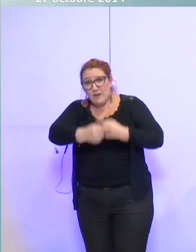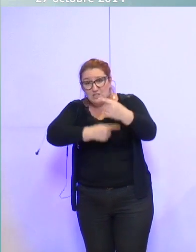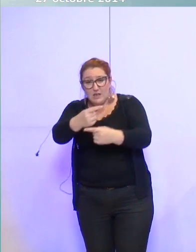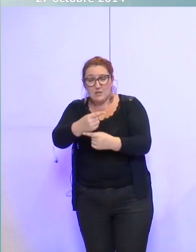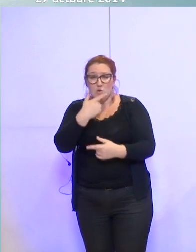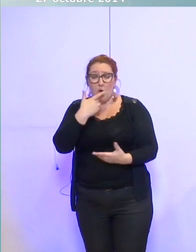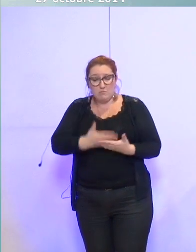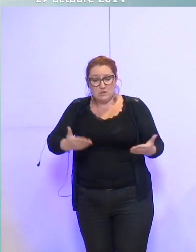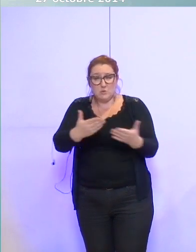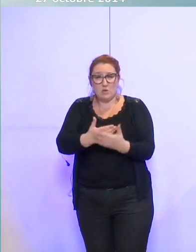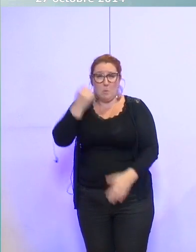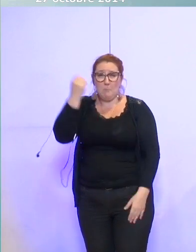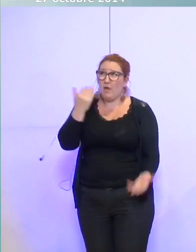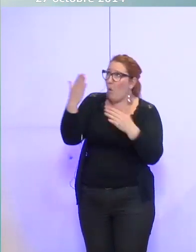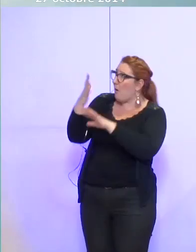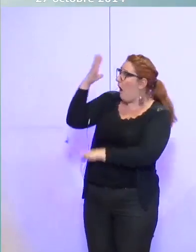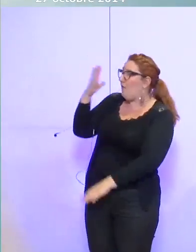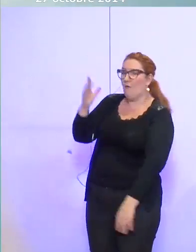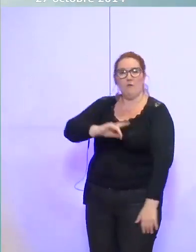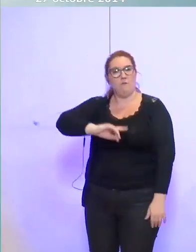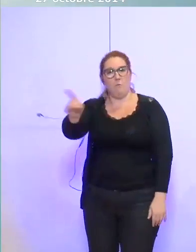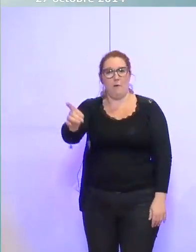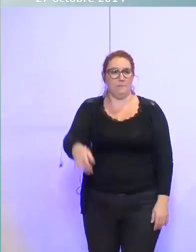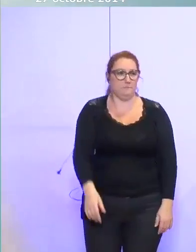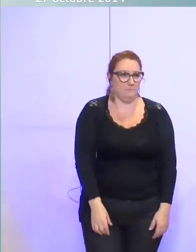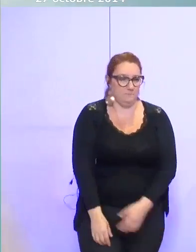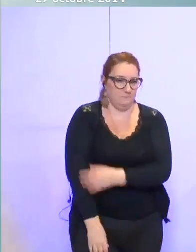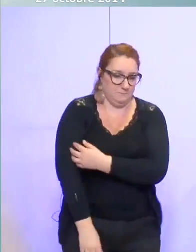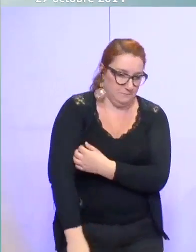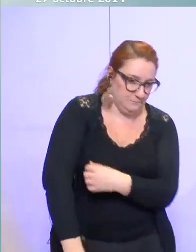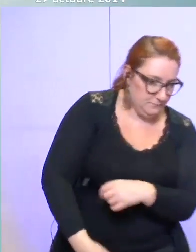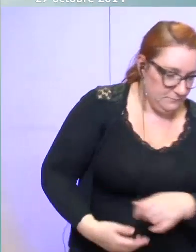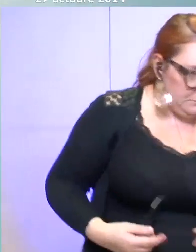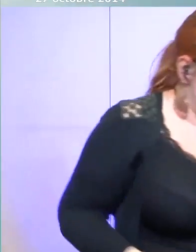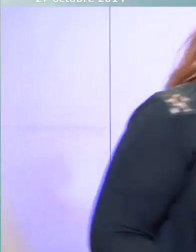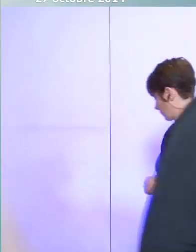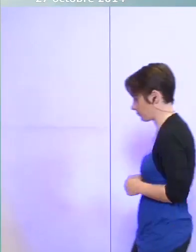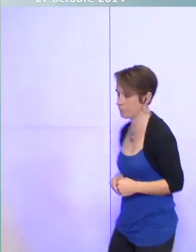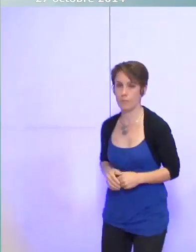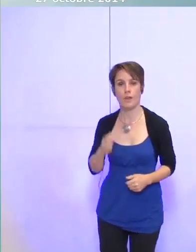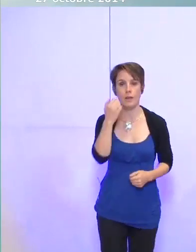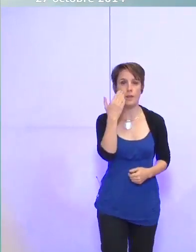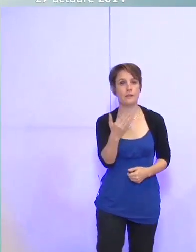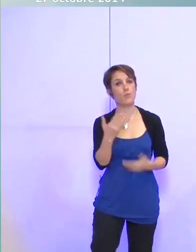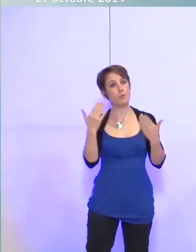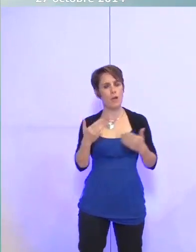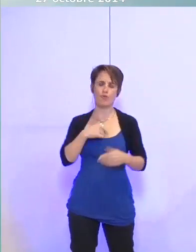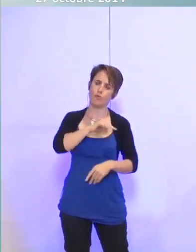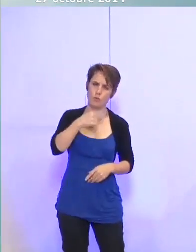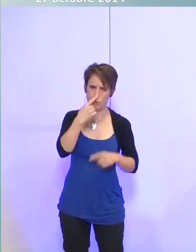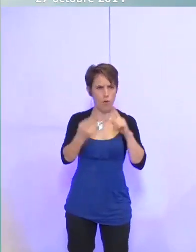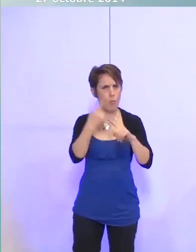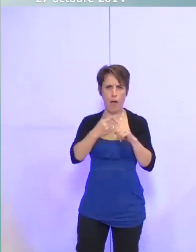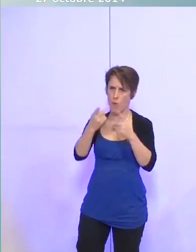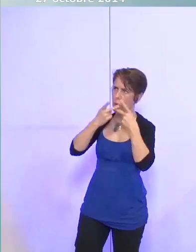conditions d'existence moins bonnes que celles de leurs aînés. C'est la raison pour laquelle il nous paraissait important aujourd'hui d'adresser un message fort.